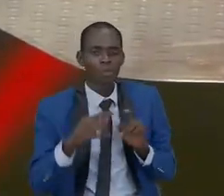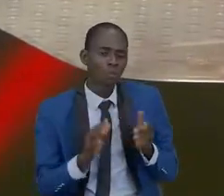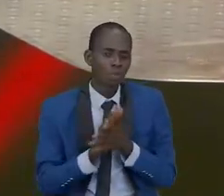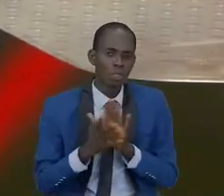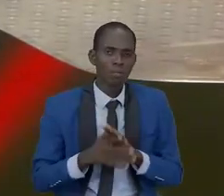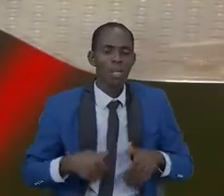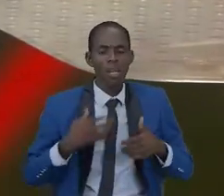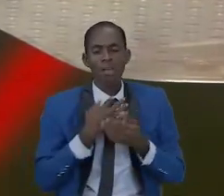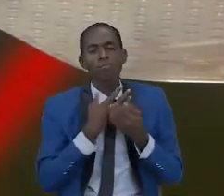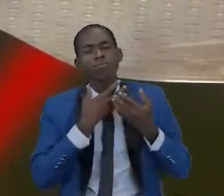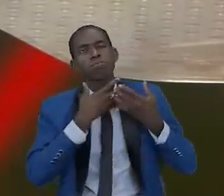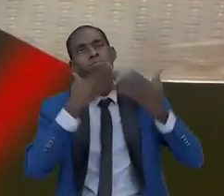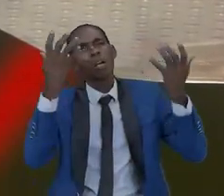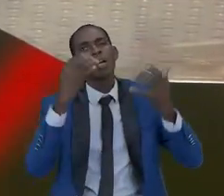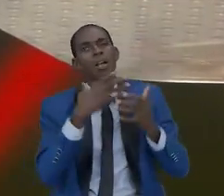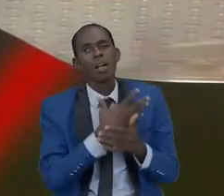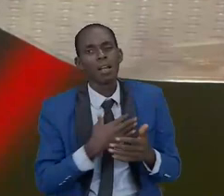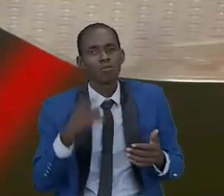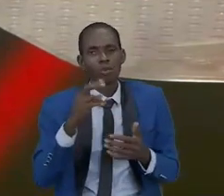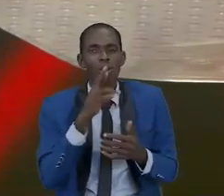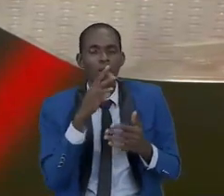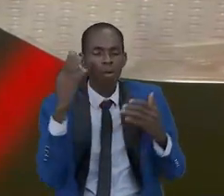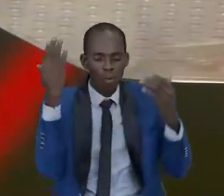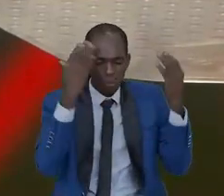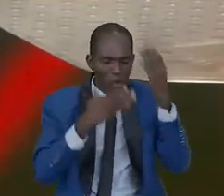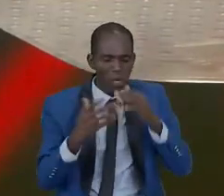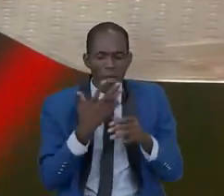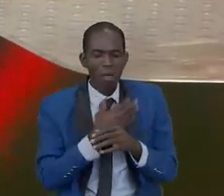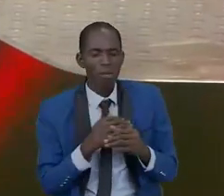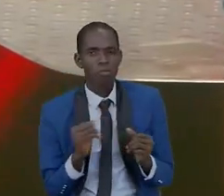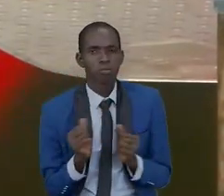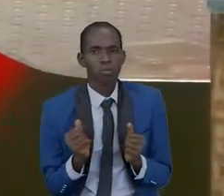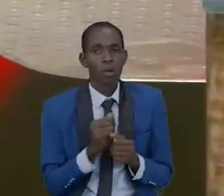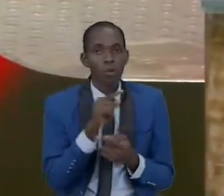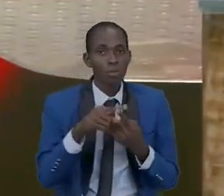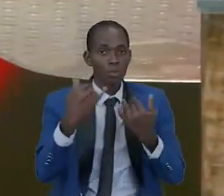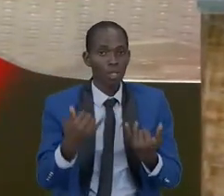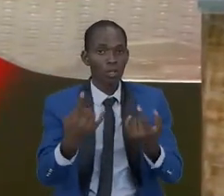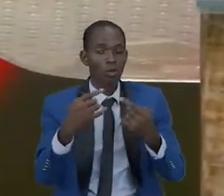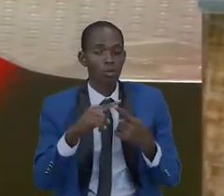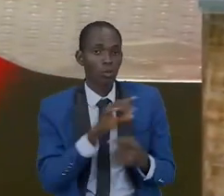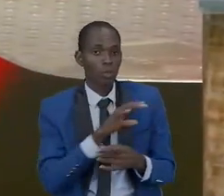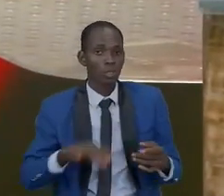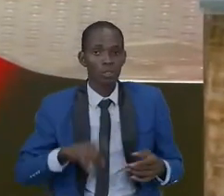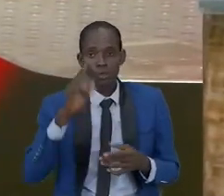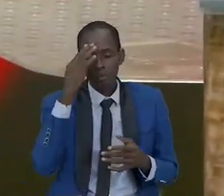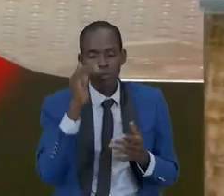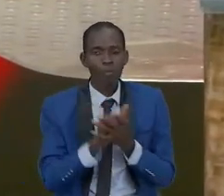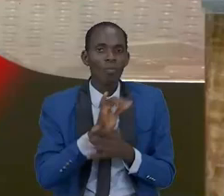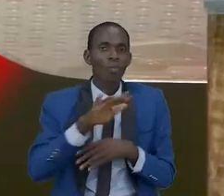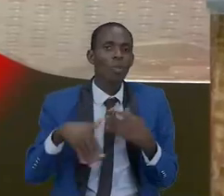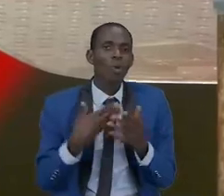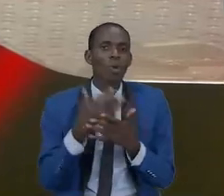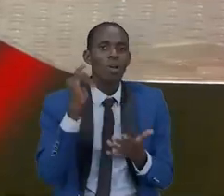furieux vous crier alors vous vous inquiétez vous êtes effrayé mais maintenant lorsque vous venez à Christian et vous savez que tout ce qui compte